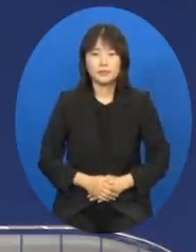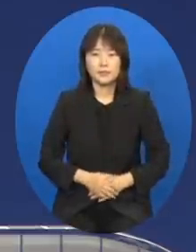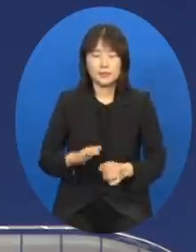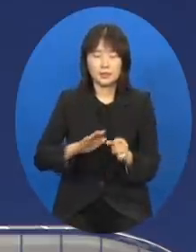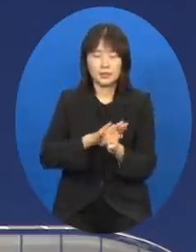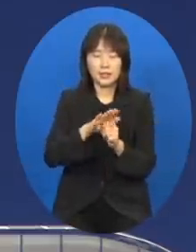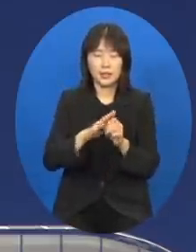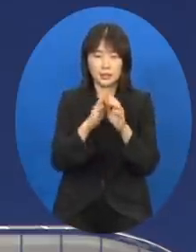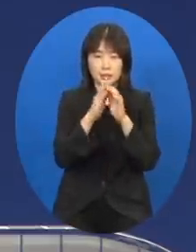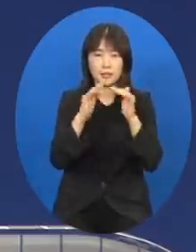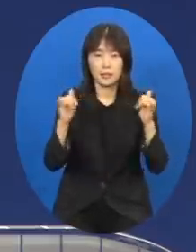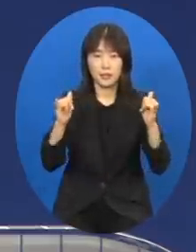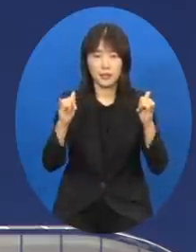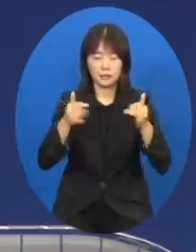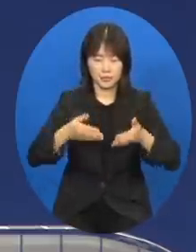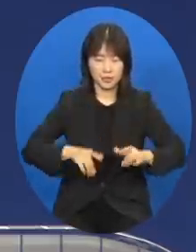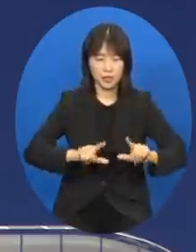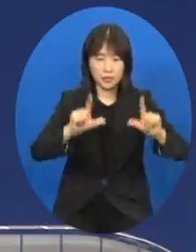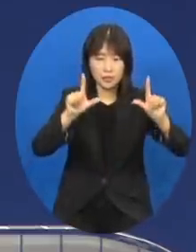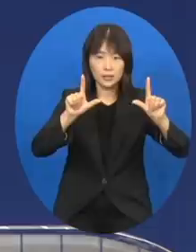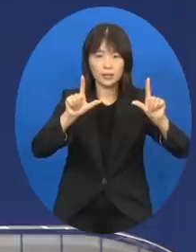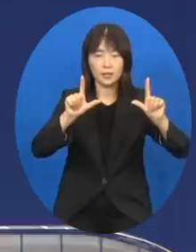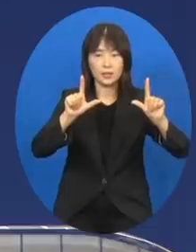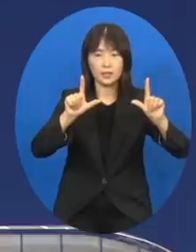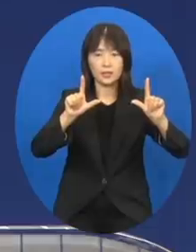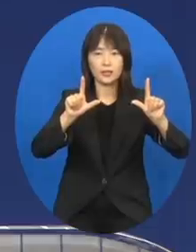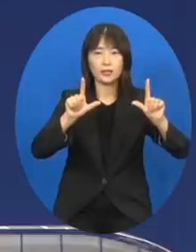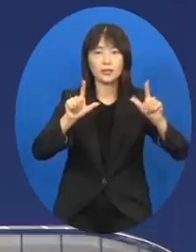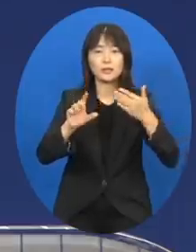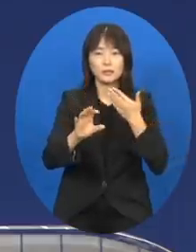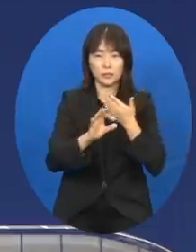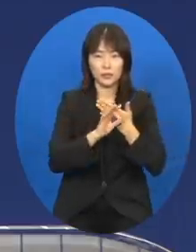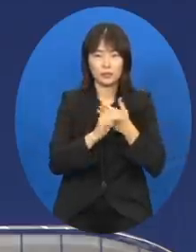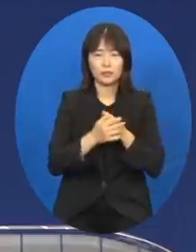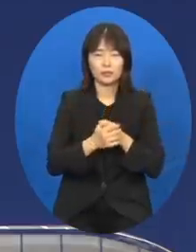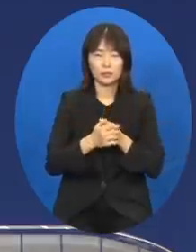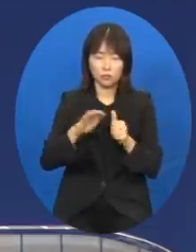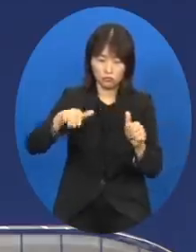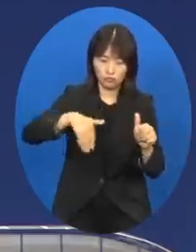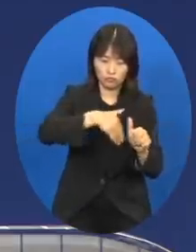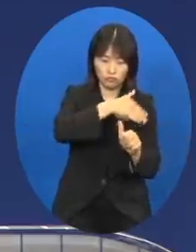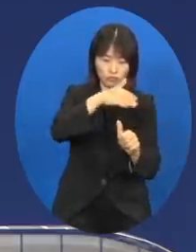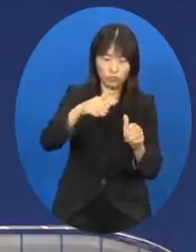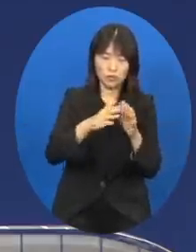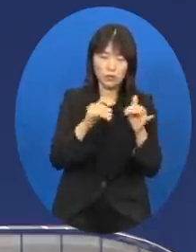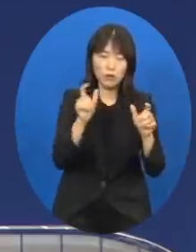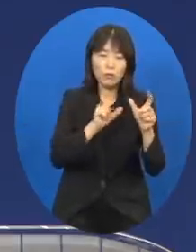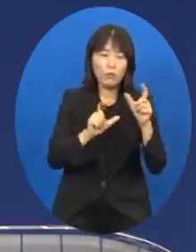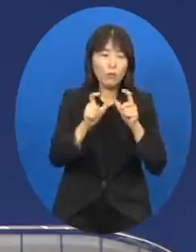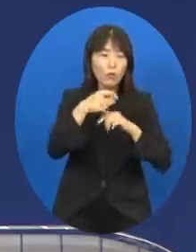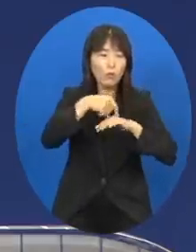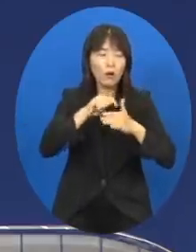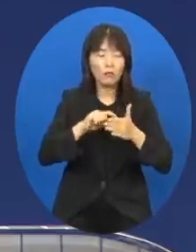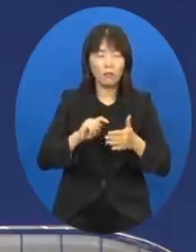사랑하는 사람의 생일이 되면 그러면 그 주변 사람이 더 마음이